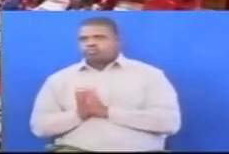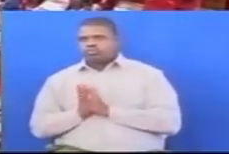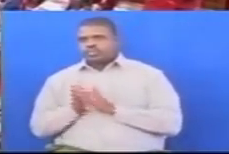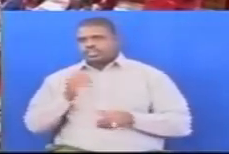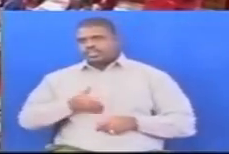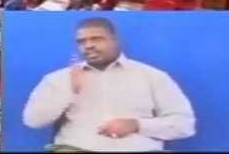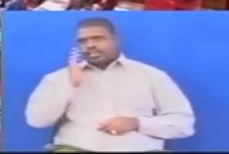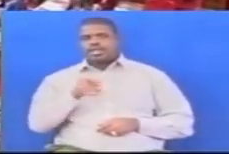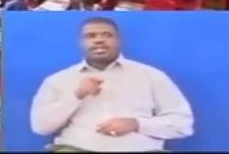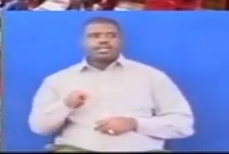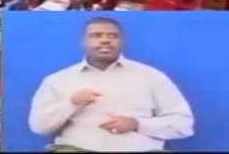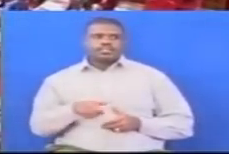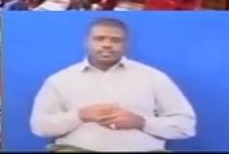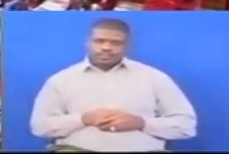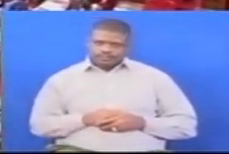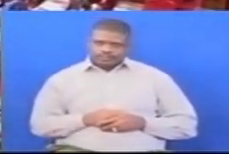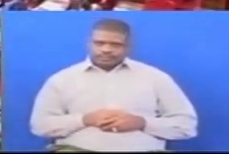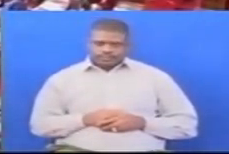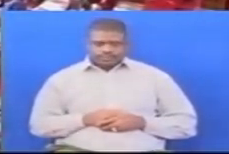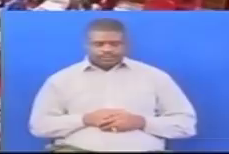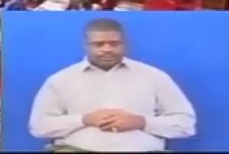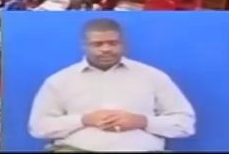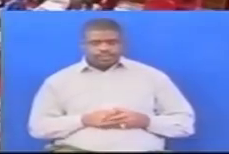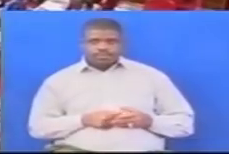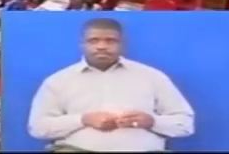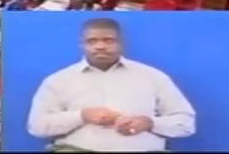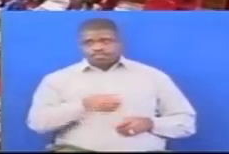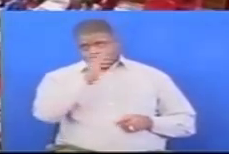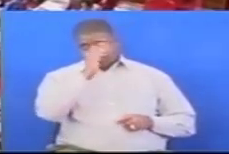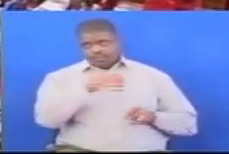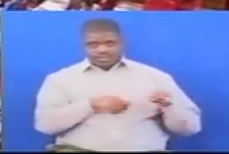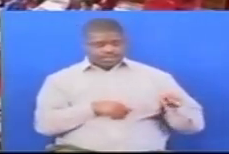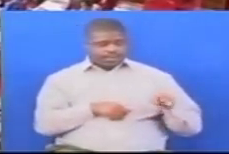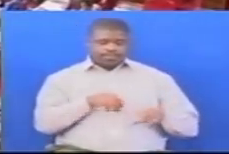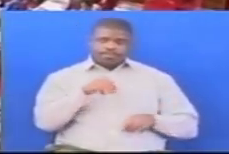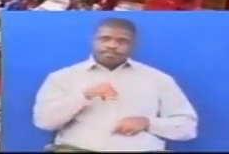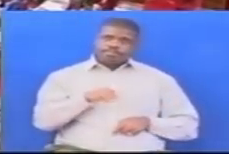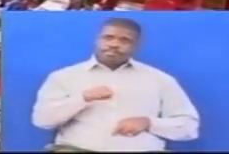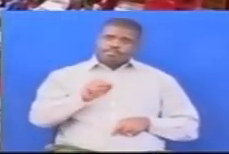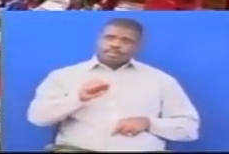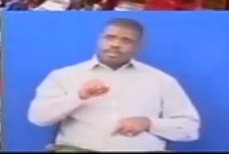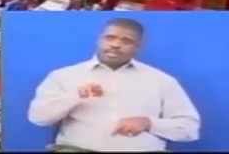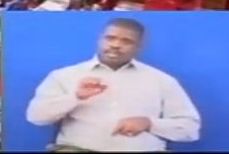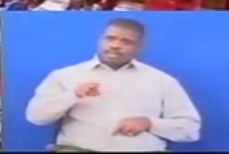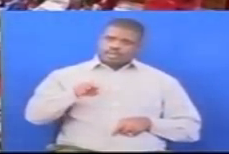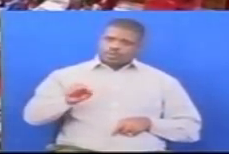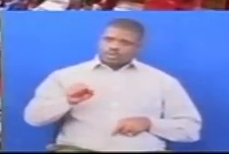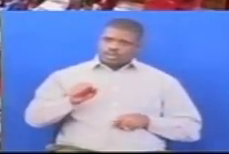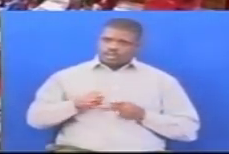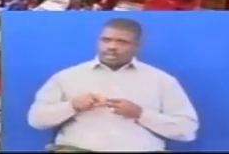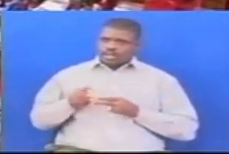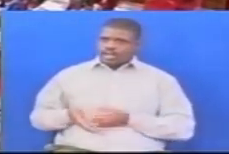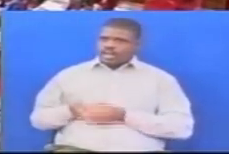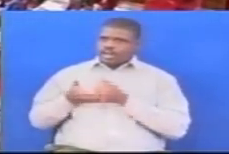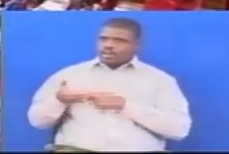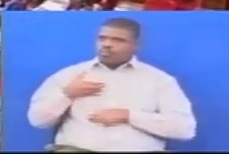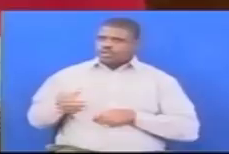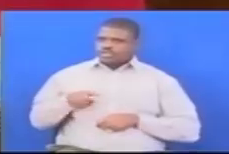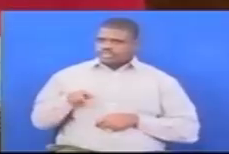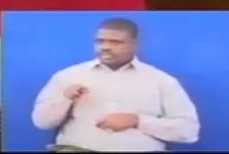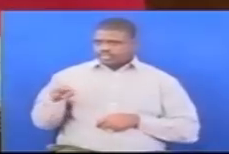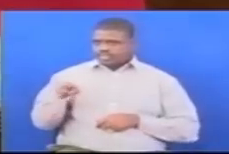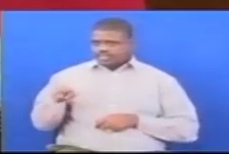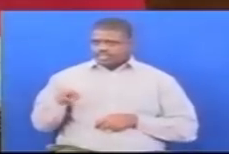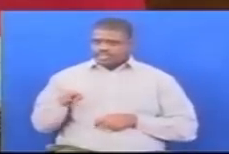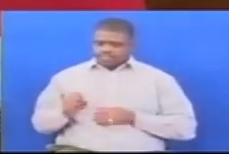kuishukuru sana serikali hususan Profesa Mbarawa Makame pamoja na naibu waziri Juma Aweso